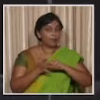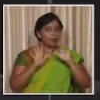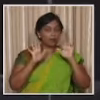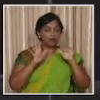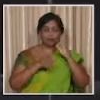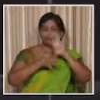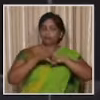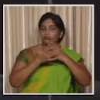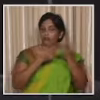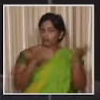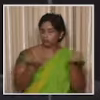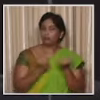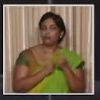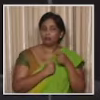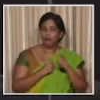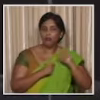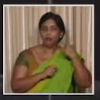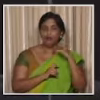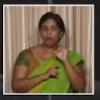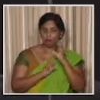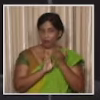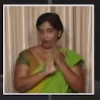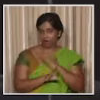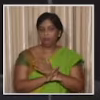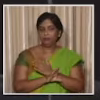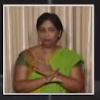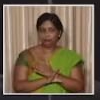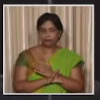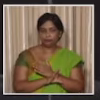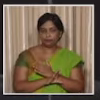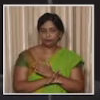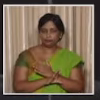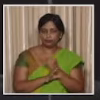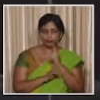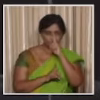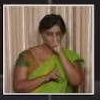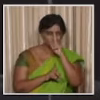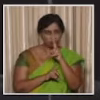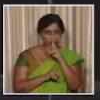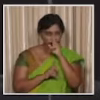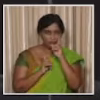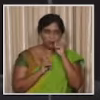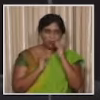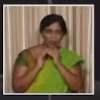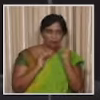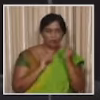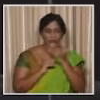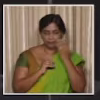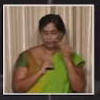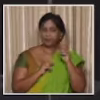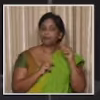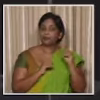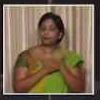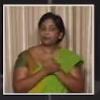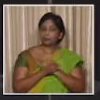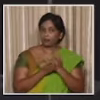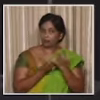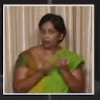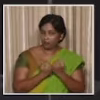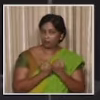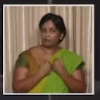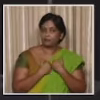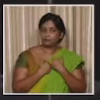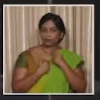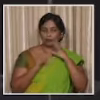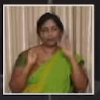ඇස්ටිමේන්තු කැඳවලා තිනවා මේ ලබන 15 පෙර. සමහරට ඒක තව සුමානේ පරක් වෙන්න පුළුවන්. මේ සියල්ලම එකතු කළොත් මගේ